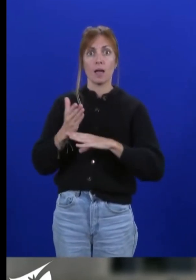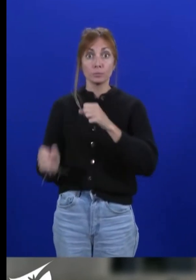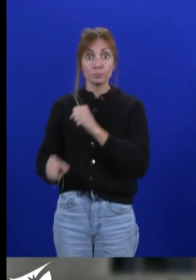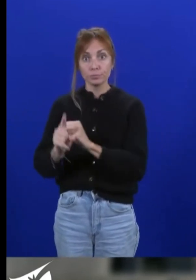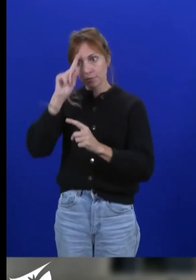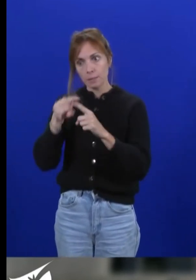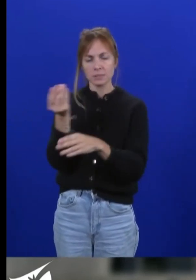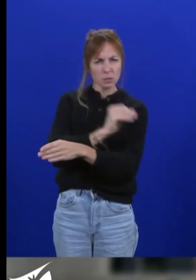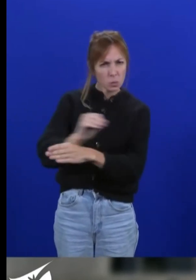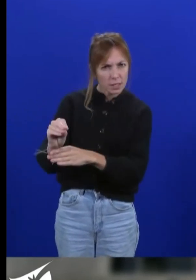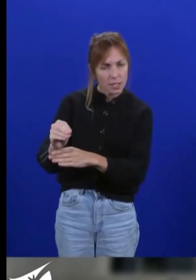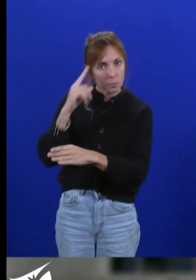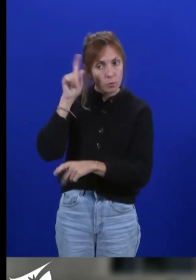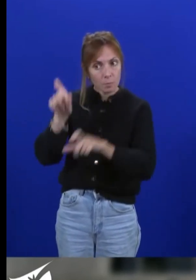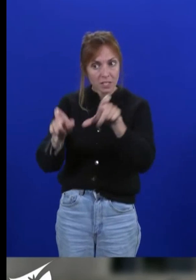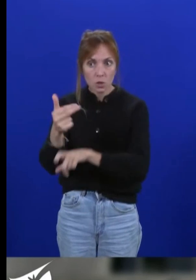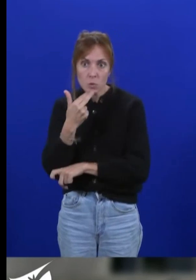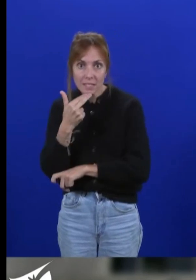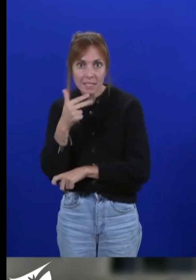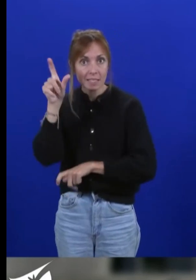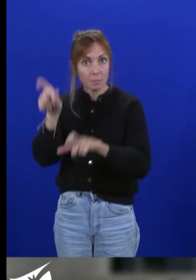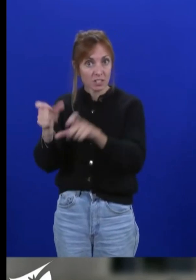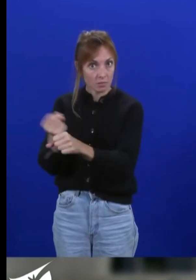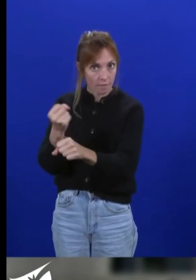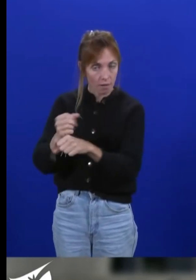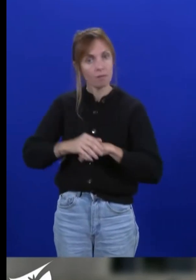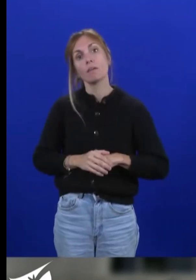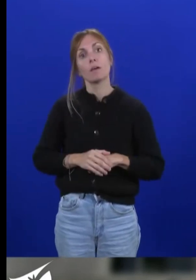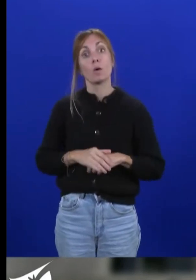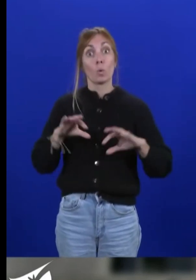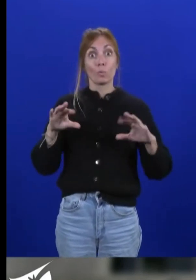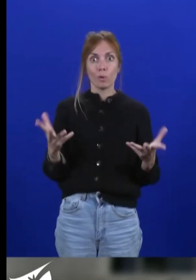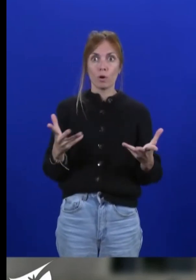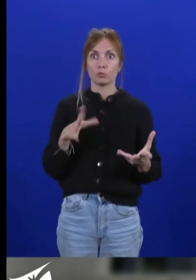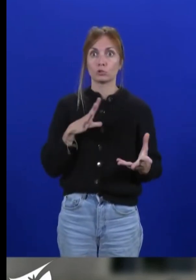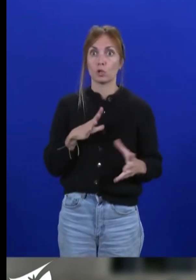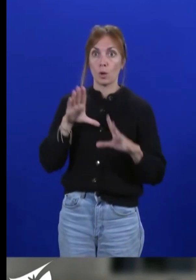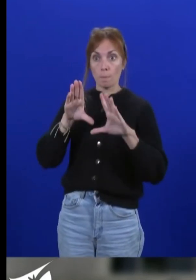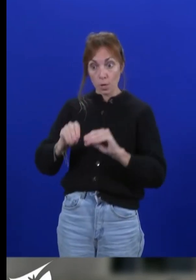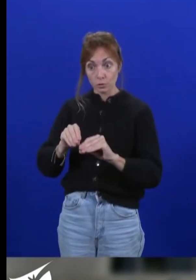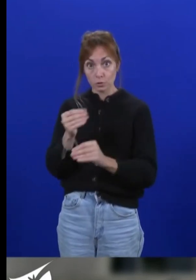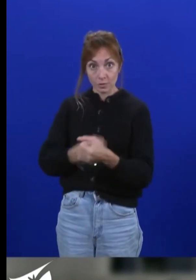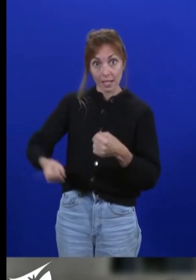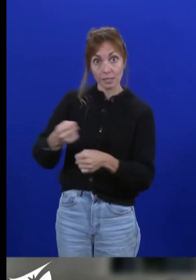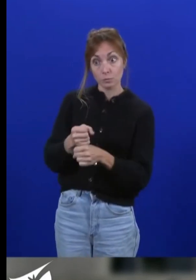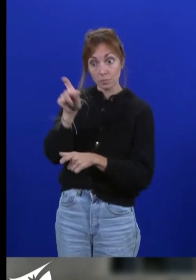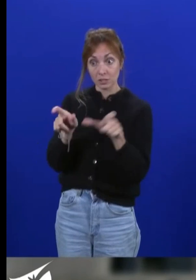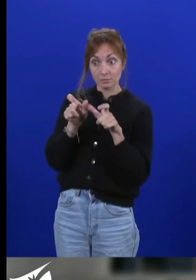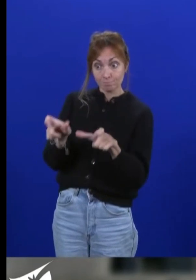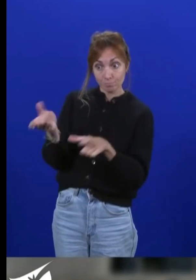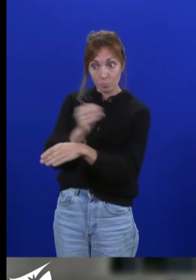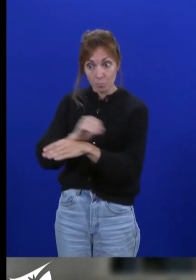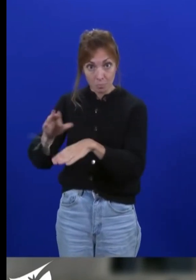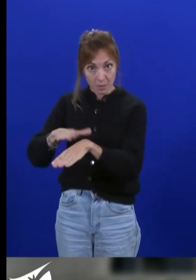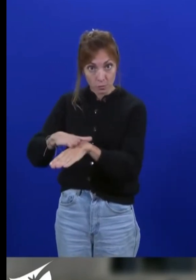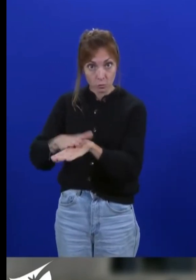de sécurité pour les passagers et le personnel. Cela inclut la création de postes supplémentaires de contrôle et de prévention, la